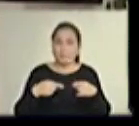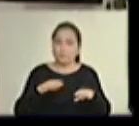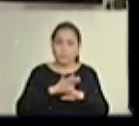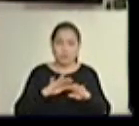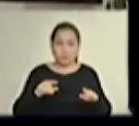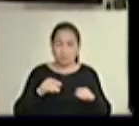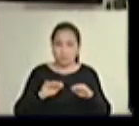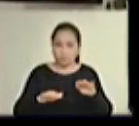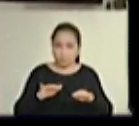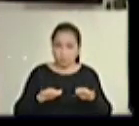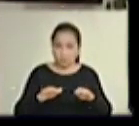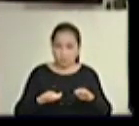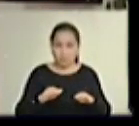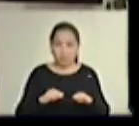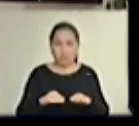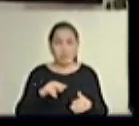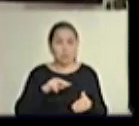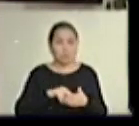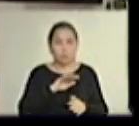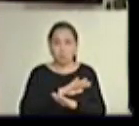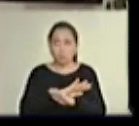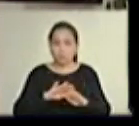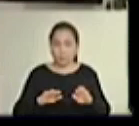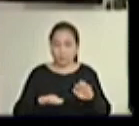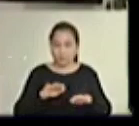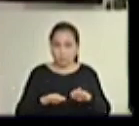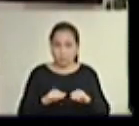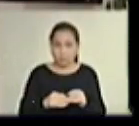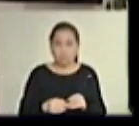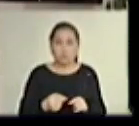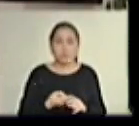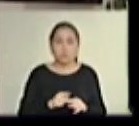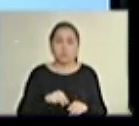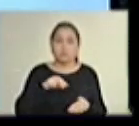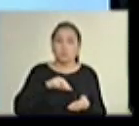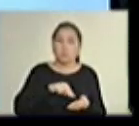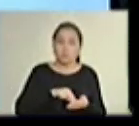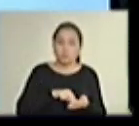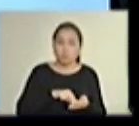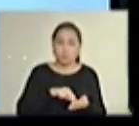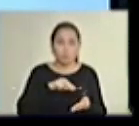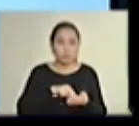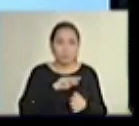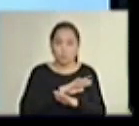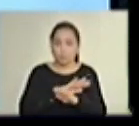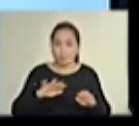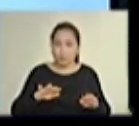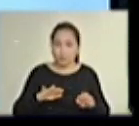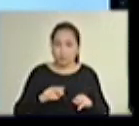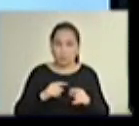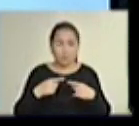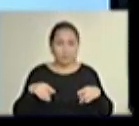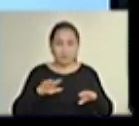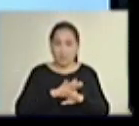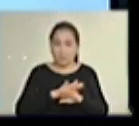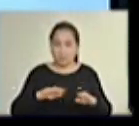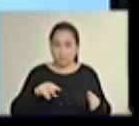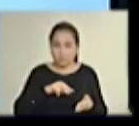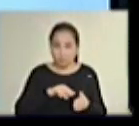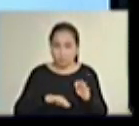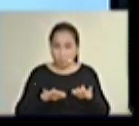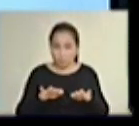muvozanat hamda turg'un emas muvozanat edi. Demak, turg'un, turg'un emas va farqsiz